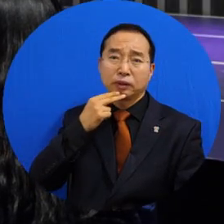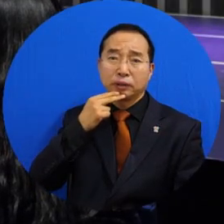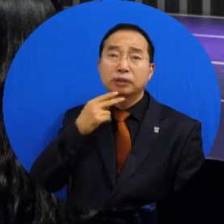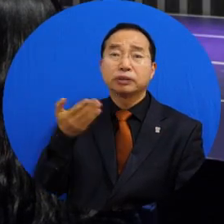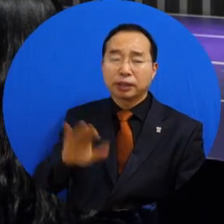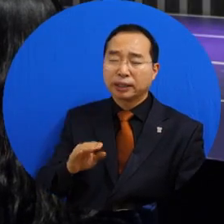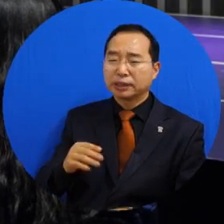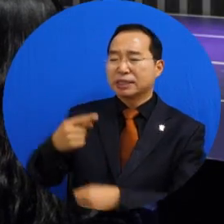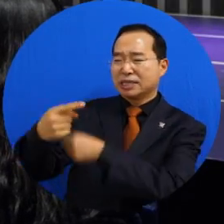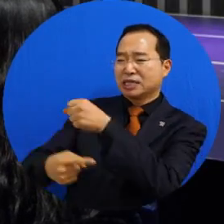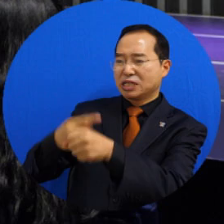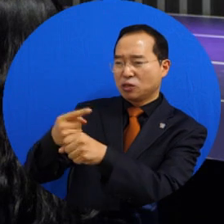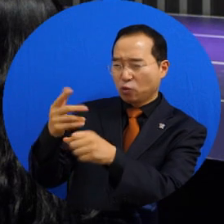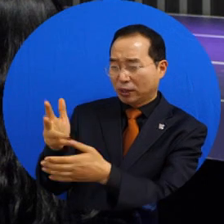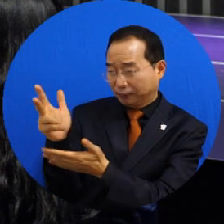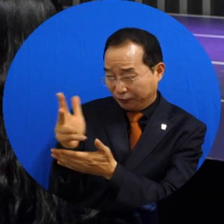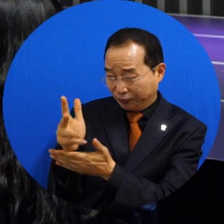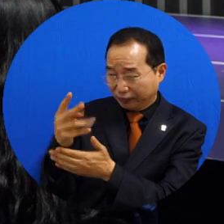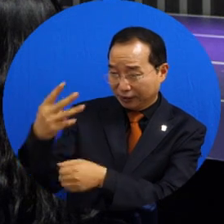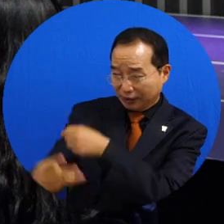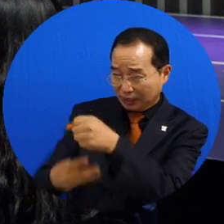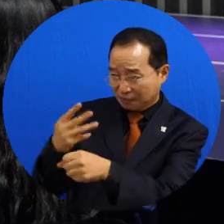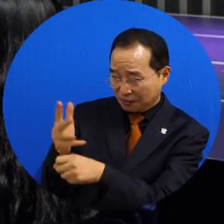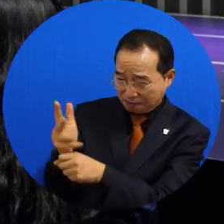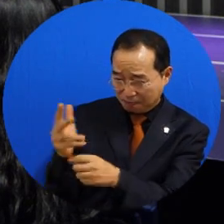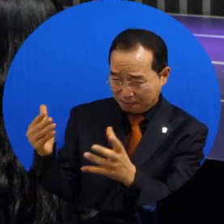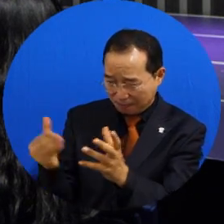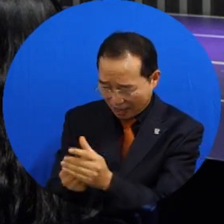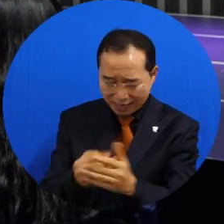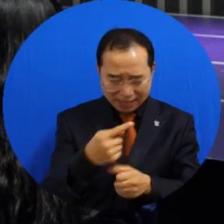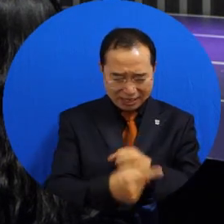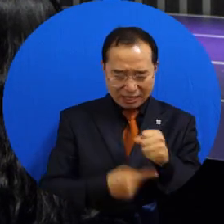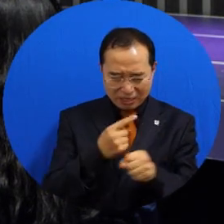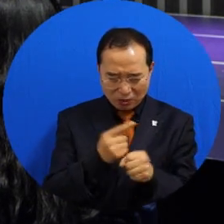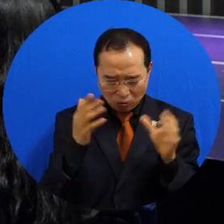제가 1년 동안 집에서 편집을 했어요. 정말